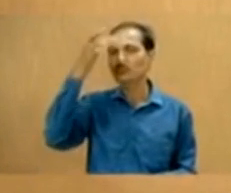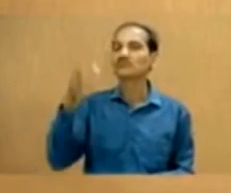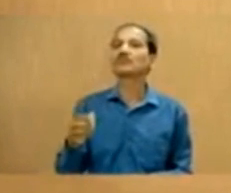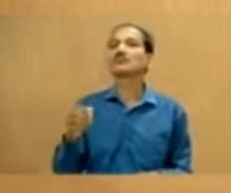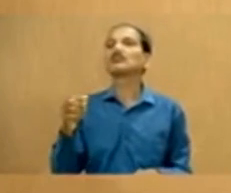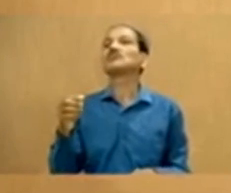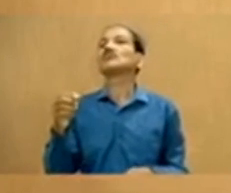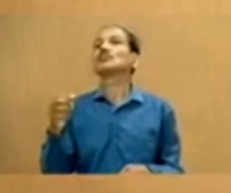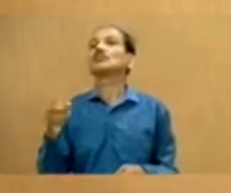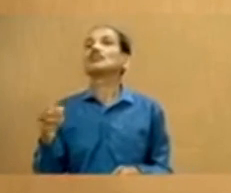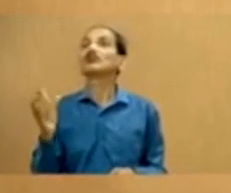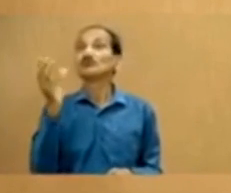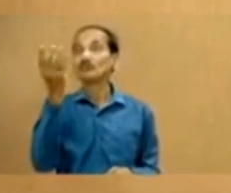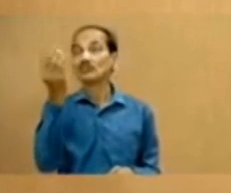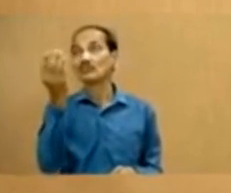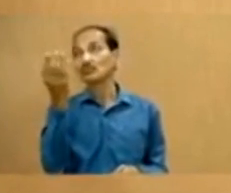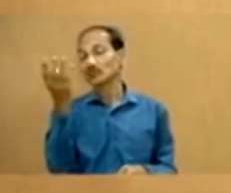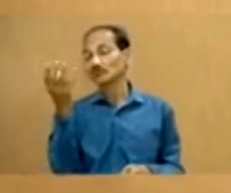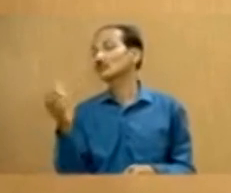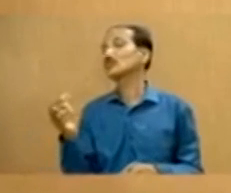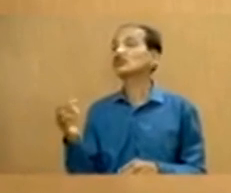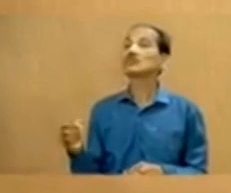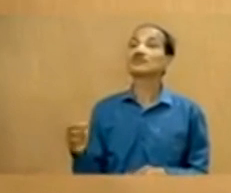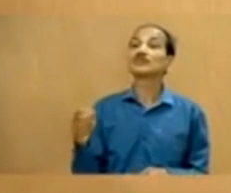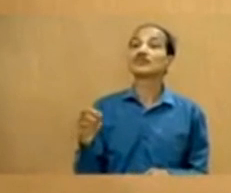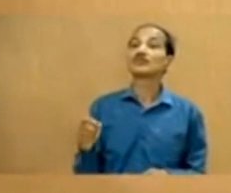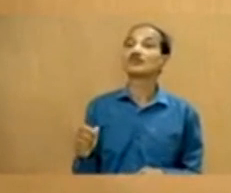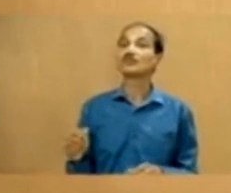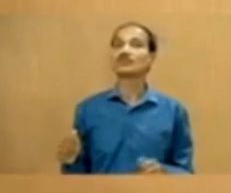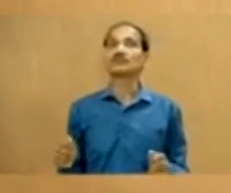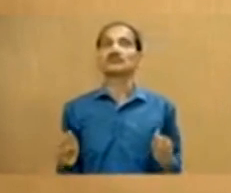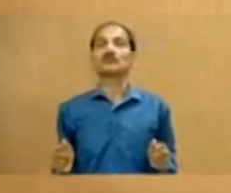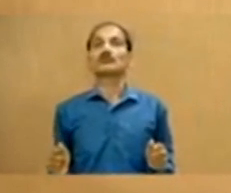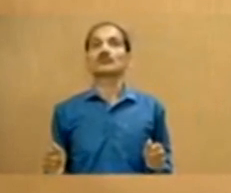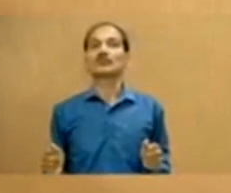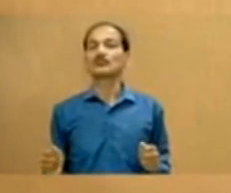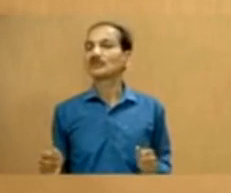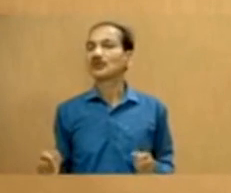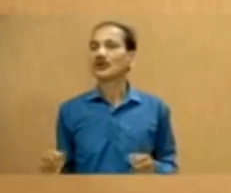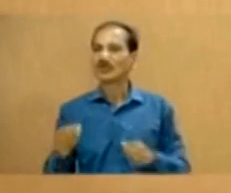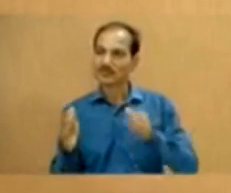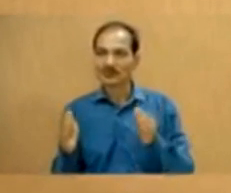ଆମ୍ବୁଲାନ୍ସର ମାଲିକମାନେ ଏବଂ ଆମ୍ବୁଲାନ୍ସ ଡ୍ରାଇଭରମାନେ ଏପରି ଅବସ୍ଥାକୁ ନ ଯିବେ।